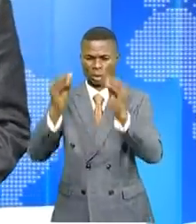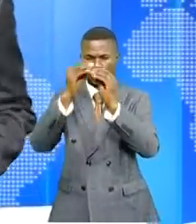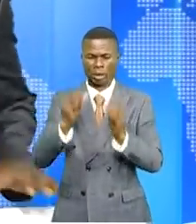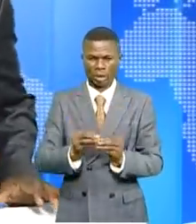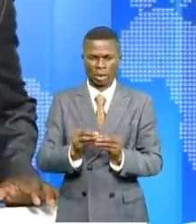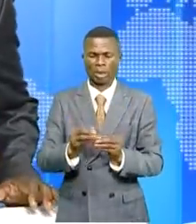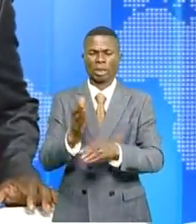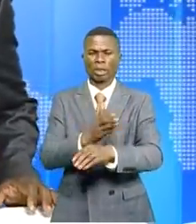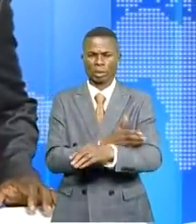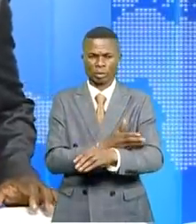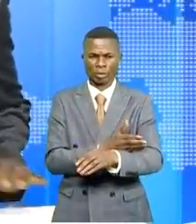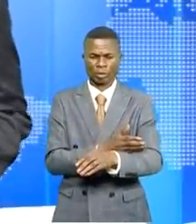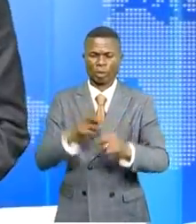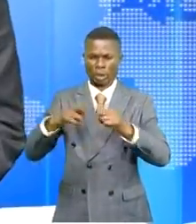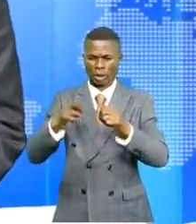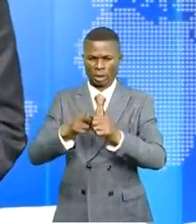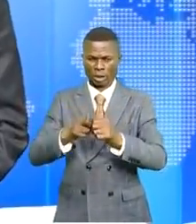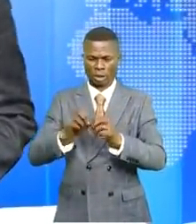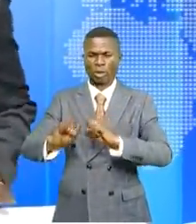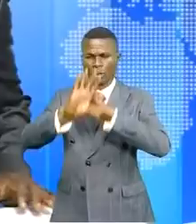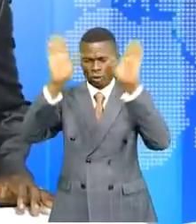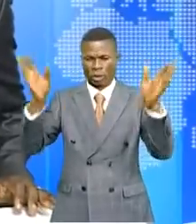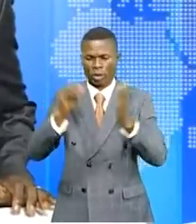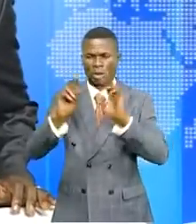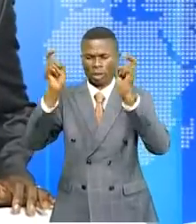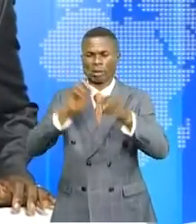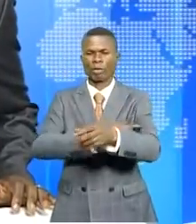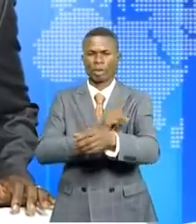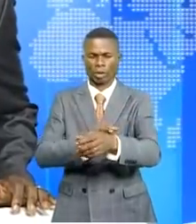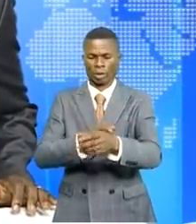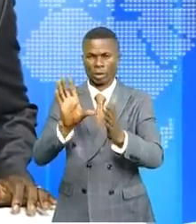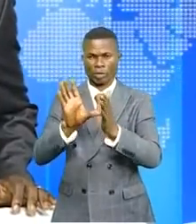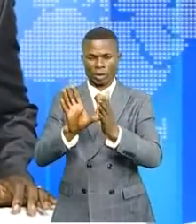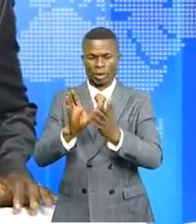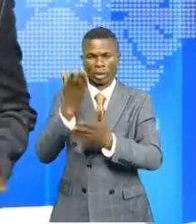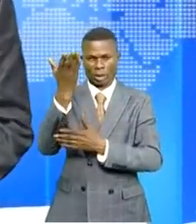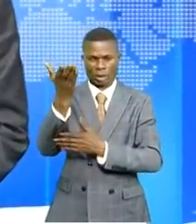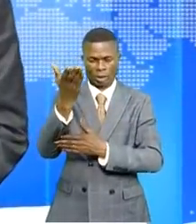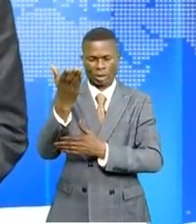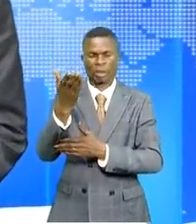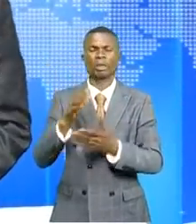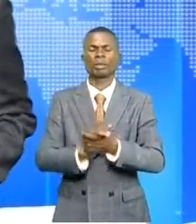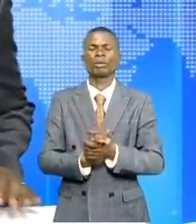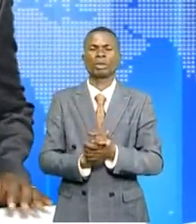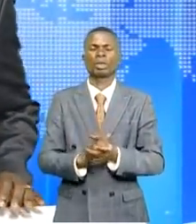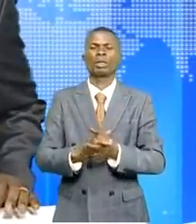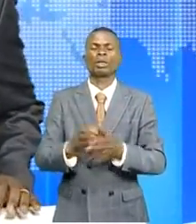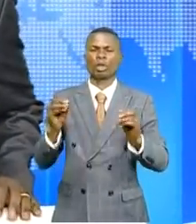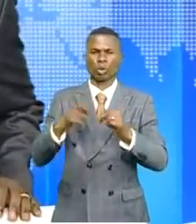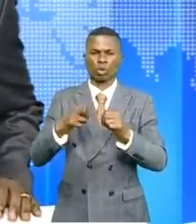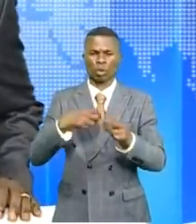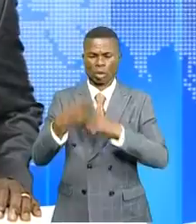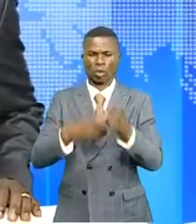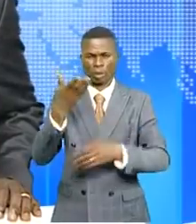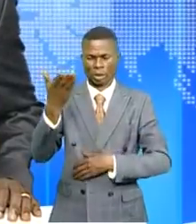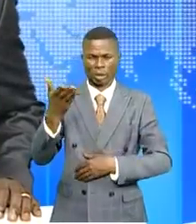redressés et le courant électrique illumine à nouveau la ville de Goma. Oscar Mbalkaïj a suivi pour nous le rétablissement de cette